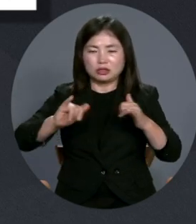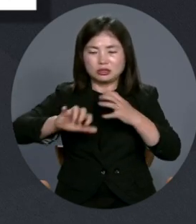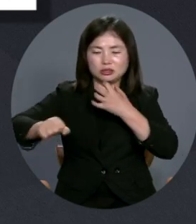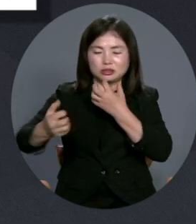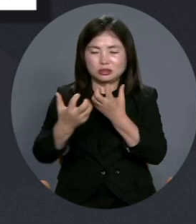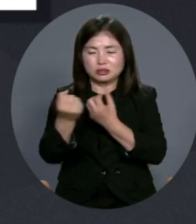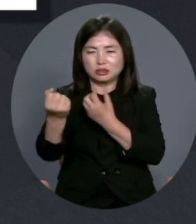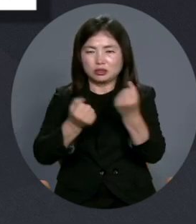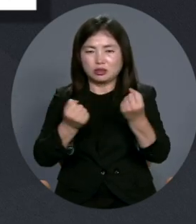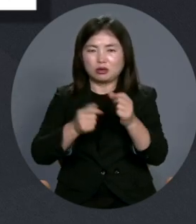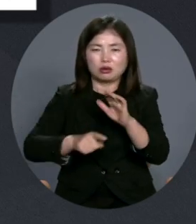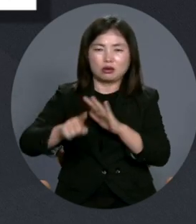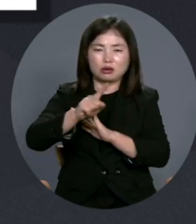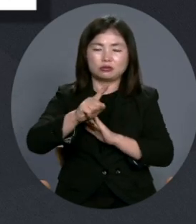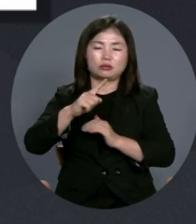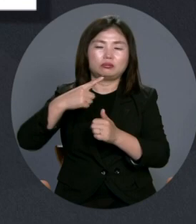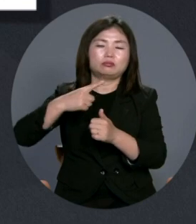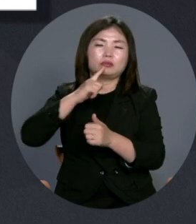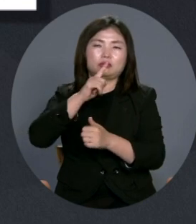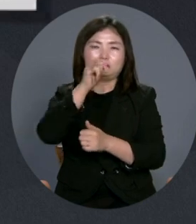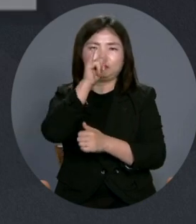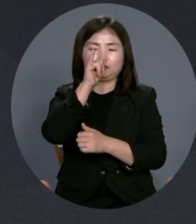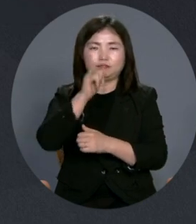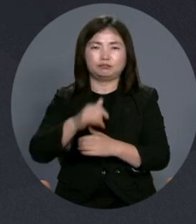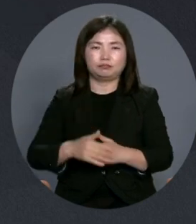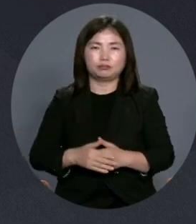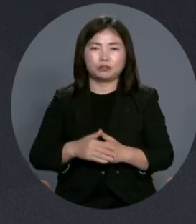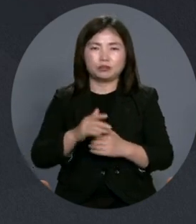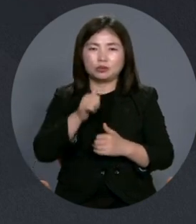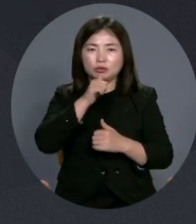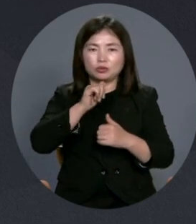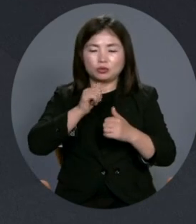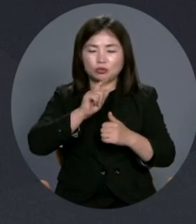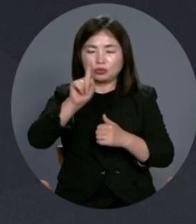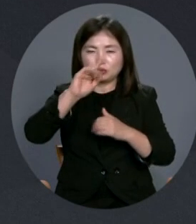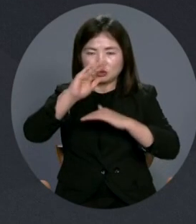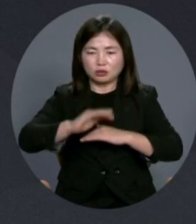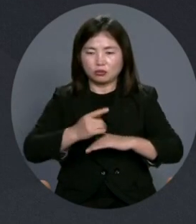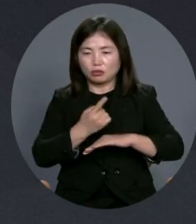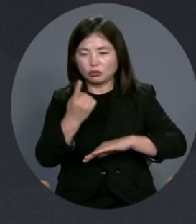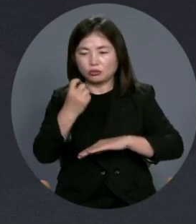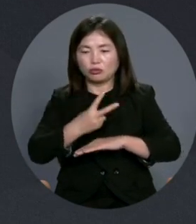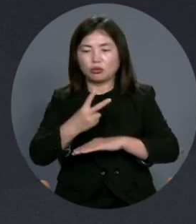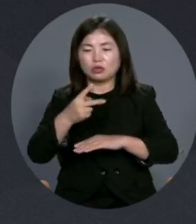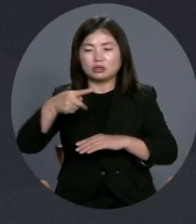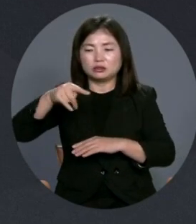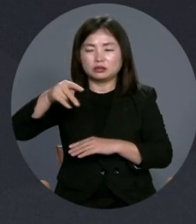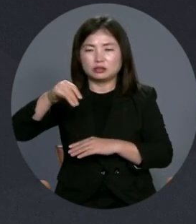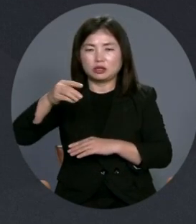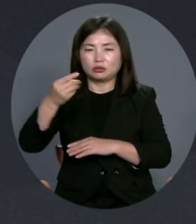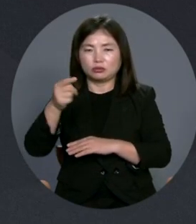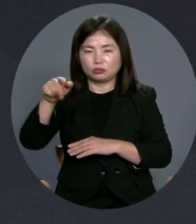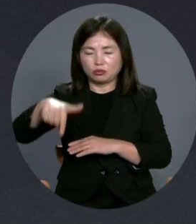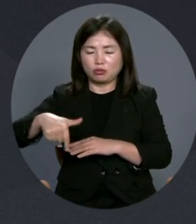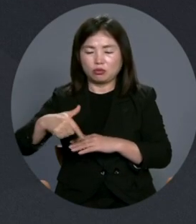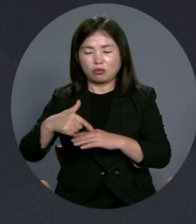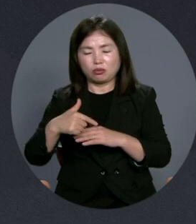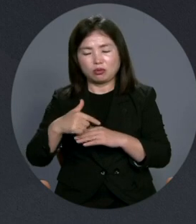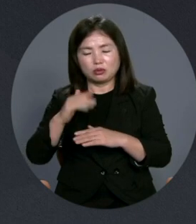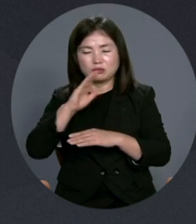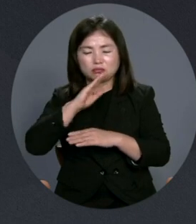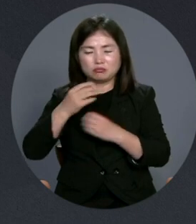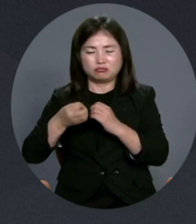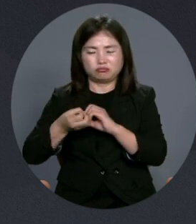하는데 앞장서고 있다고도 했습니다 고소장 이외에도 대구시는 시사 톡톡이 사실을 의도적으로